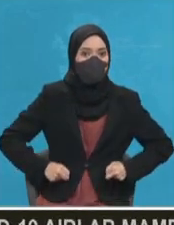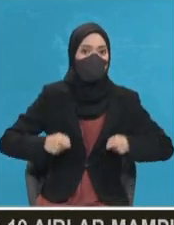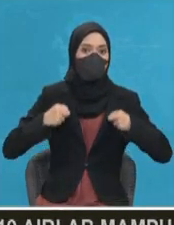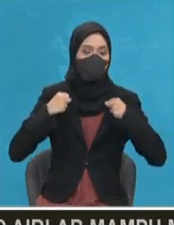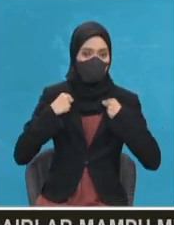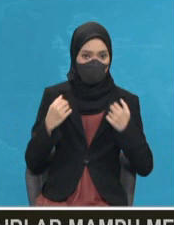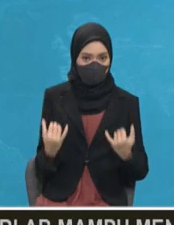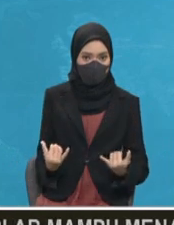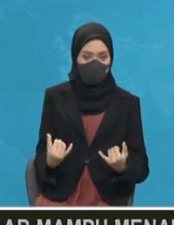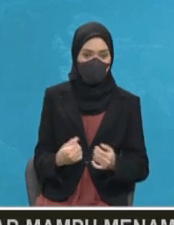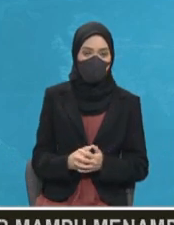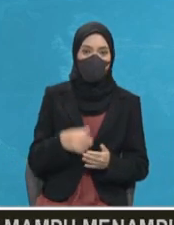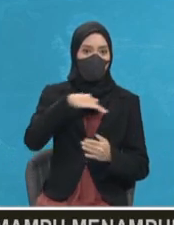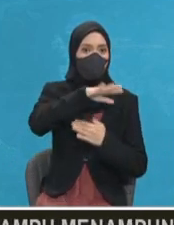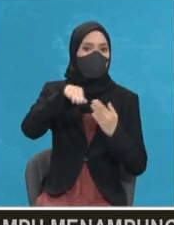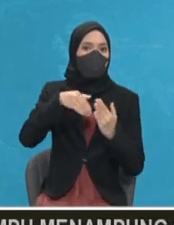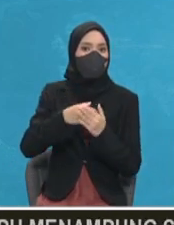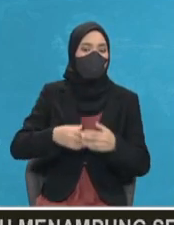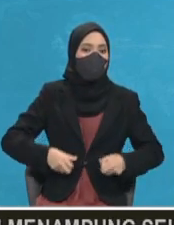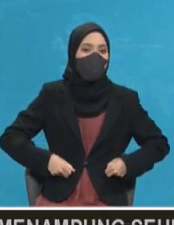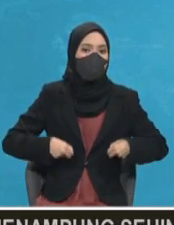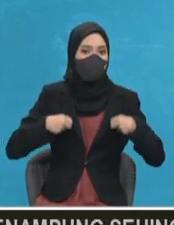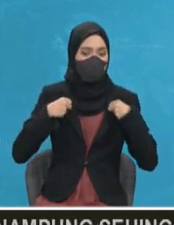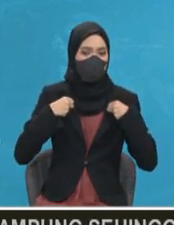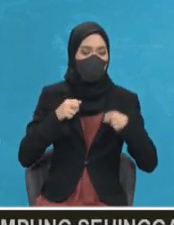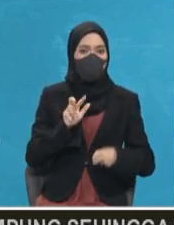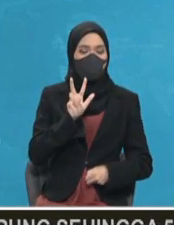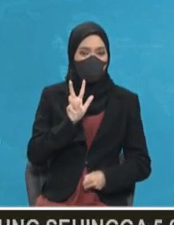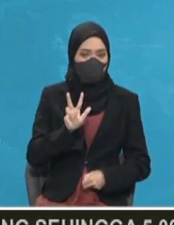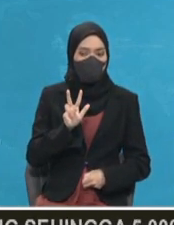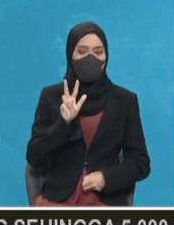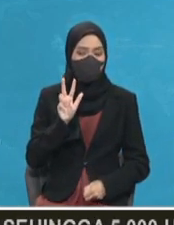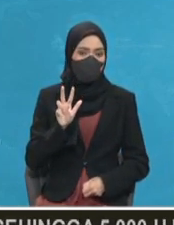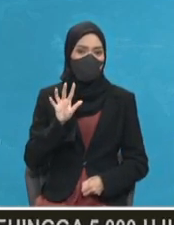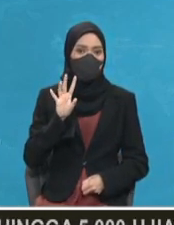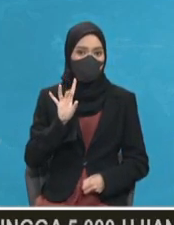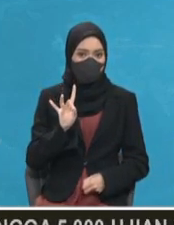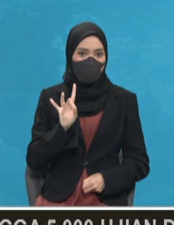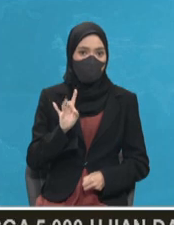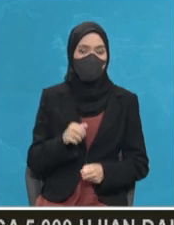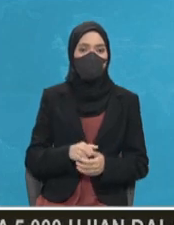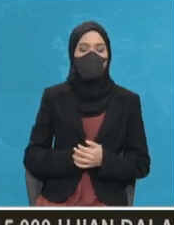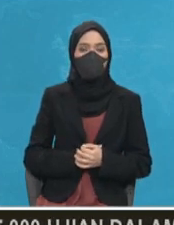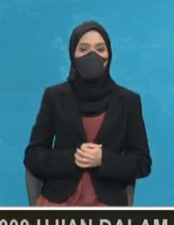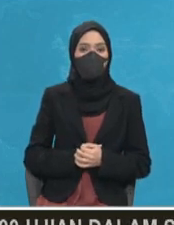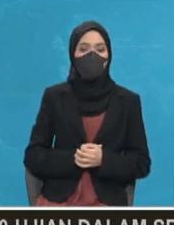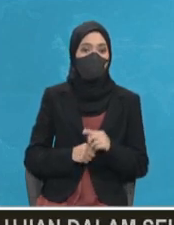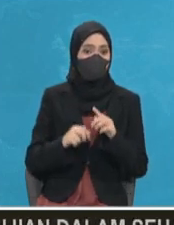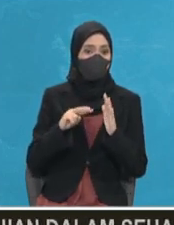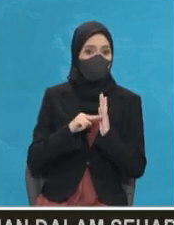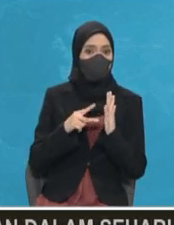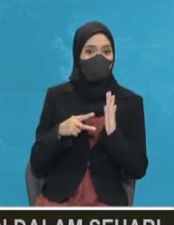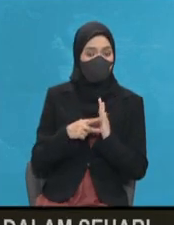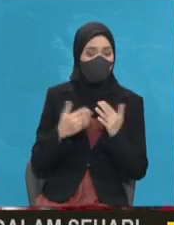membawa kepada jumlah kas yang telah sembuh sebanyak 338 cash ini bermakna